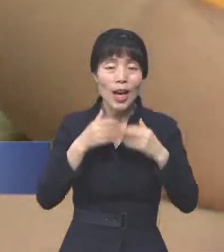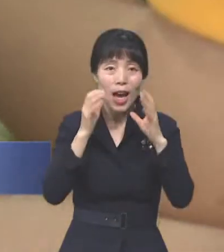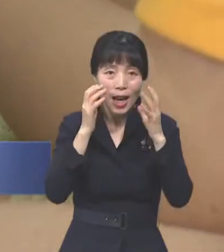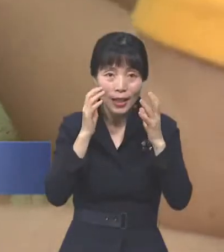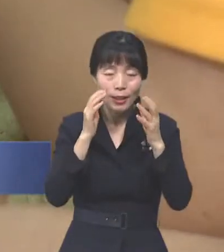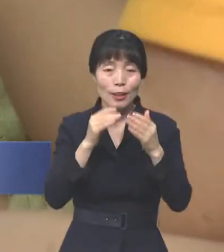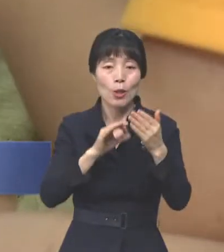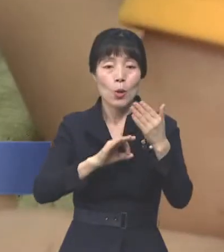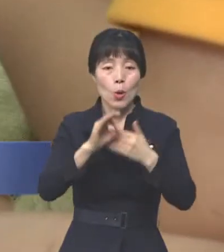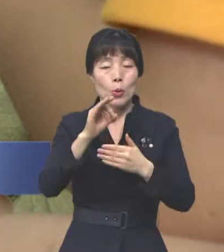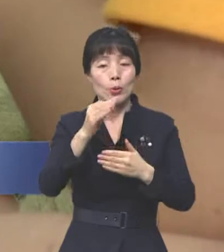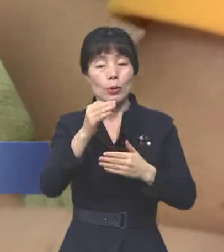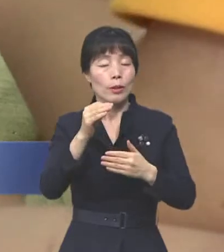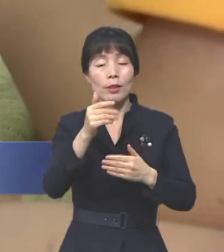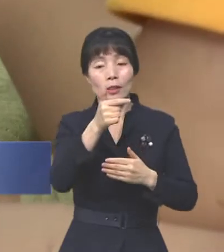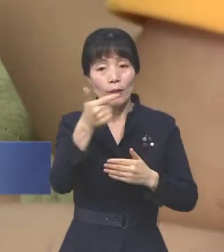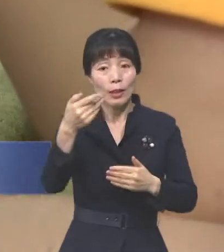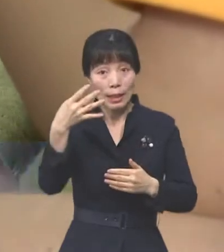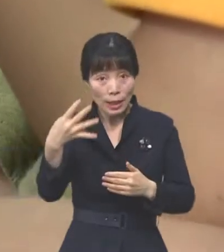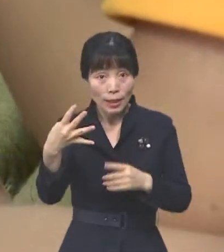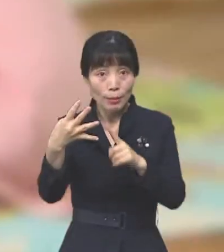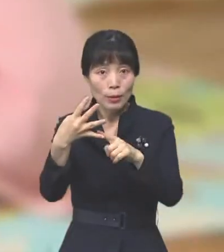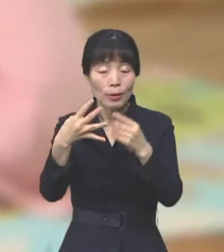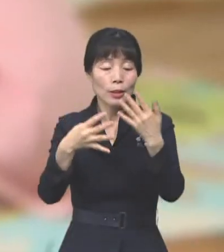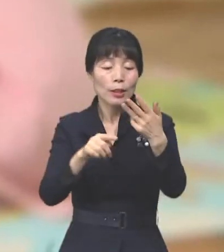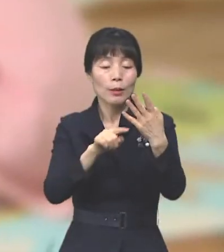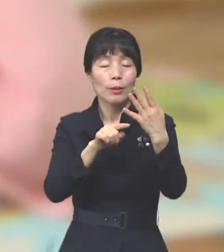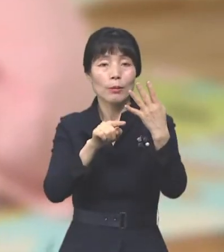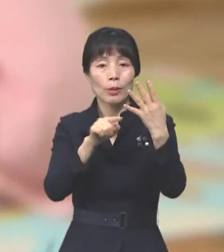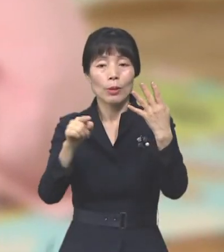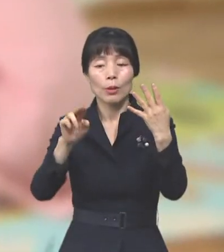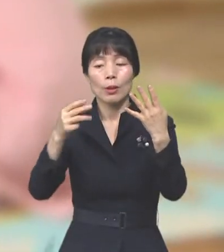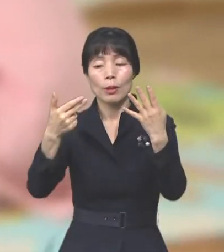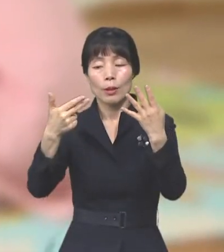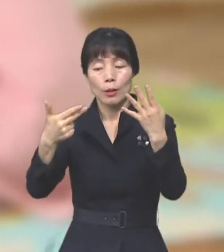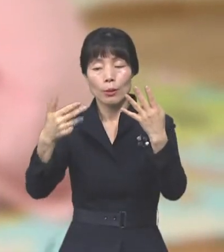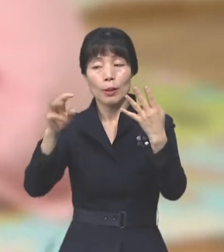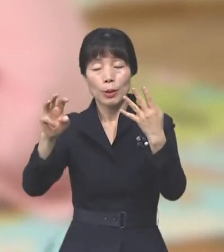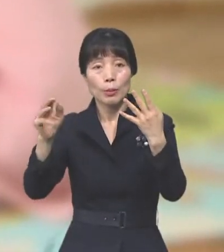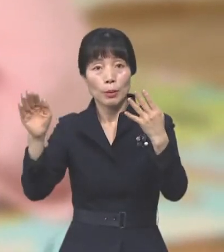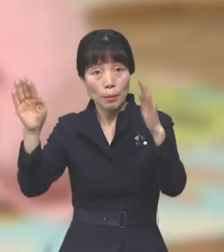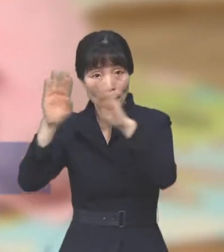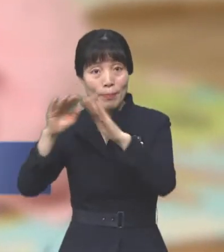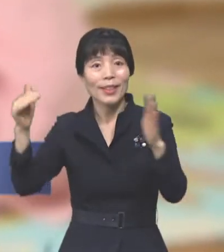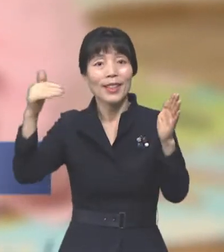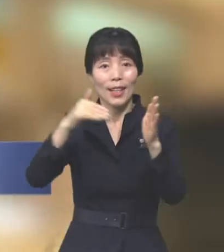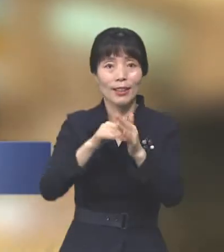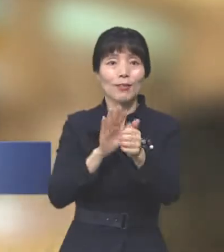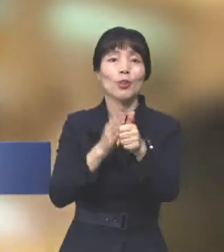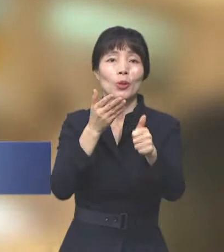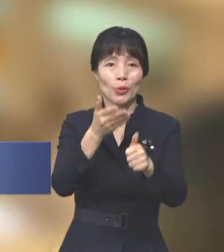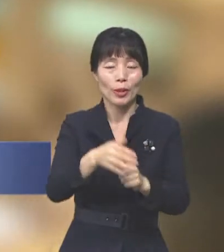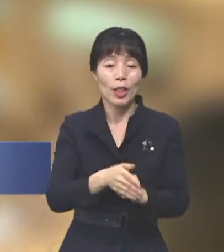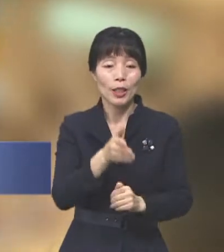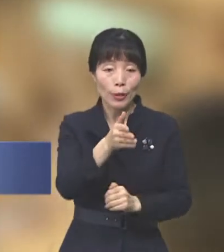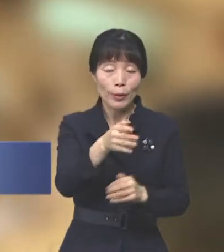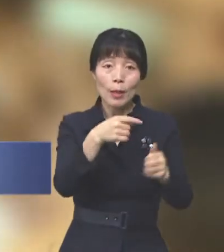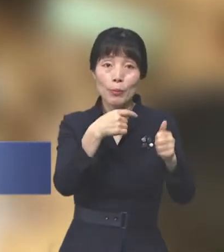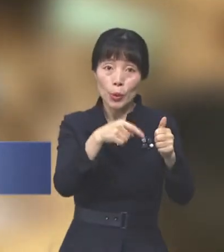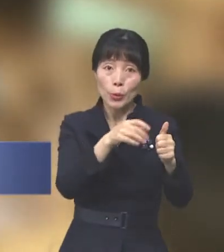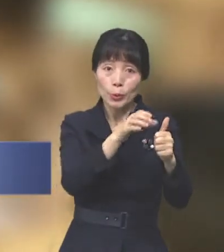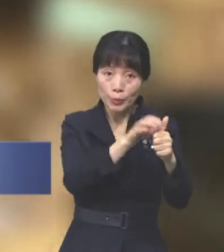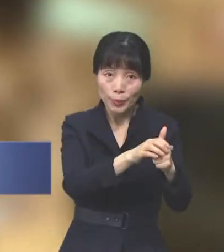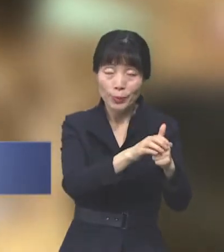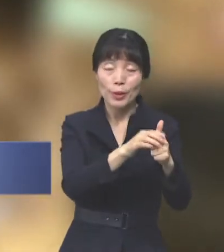오후 4시부터 오후 7시 반까지 연장보육을 제공합니다. 연장보육은 전담 교사가 책임지고